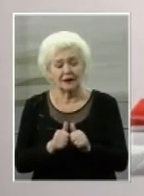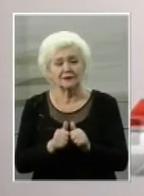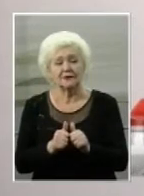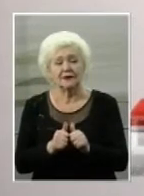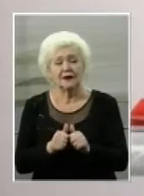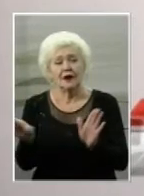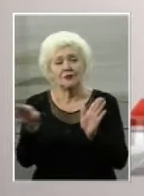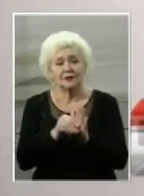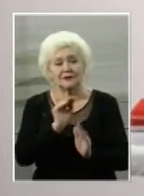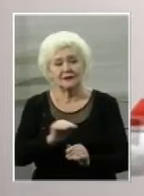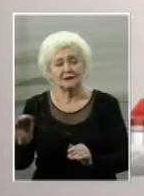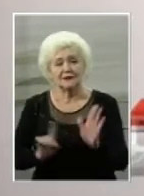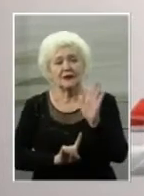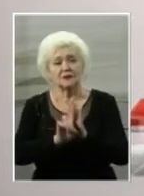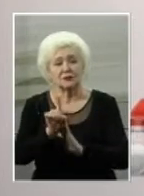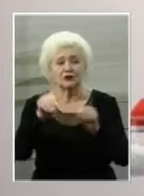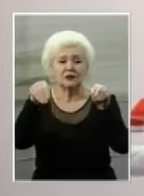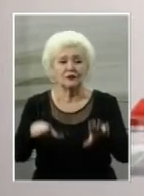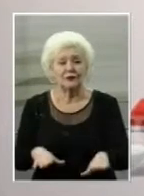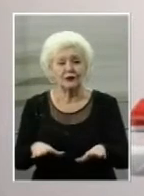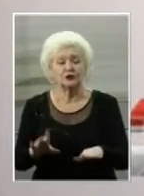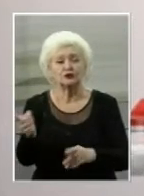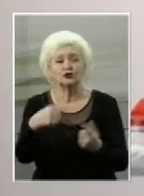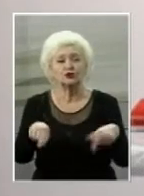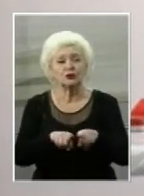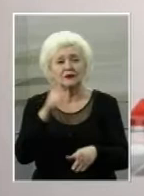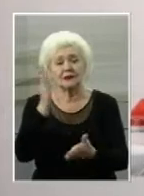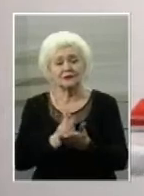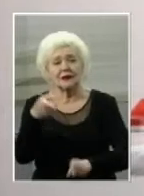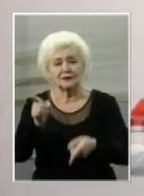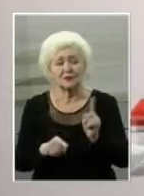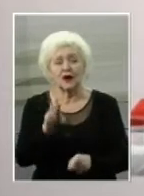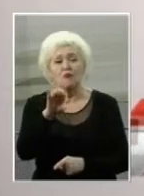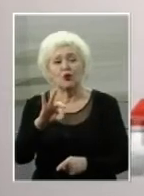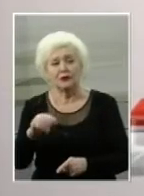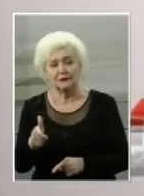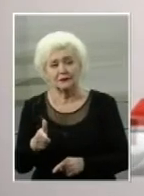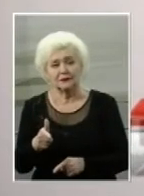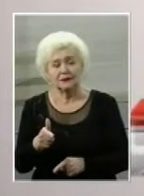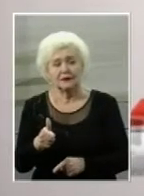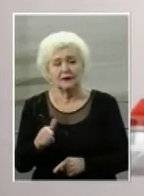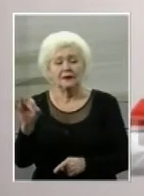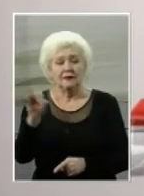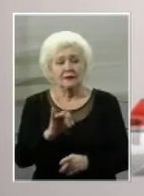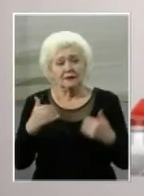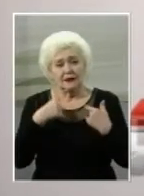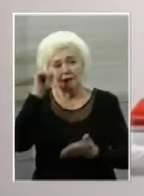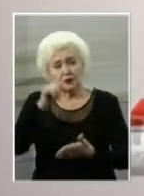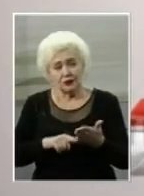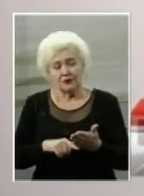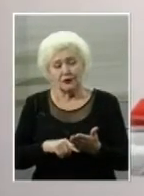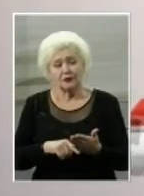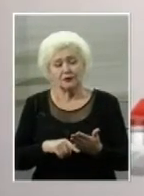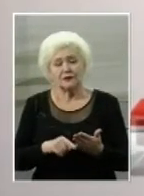спільно з дітьми спочатку вирішувати, що таке є справді булінг, ми визначимося. І я сподіваюся, що